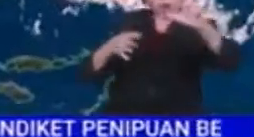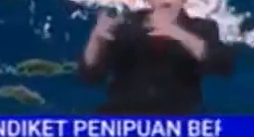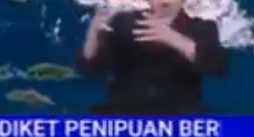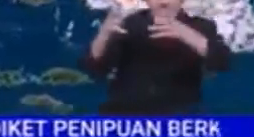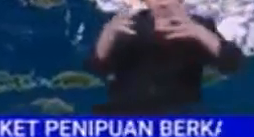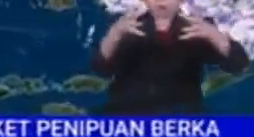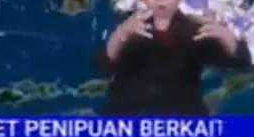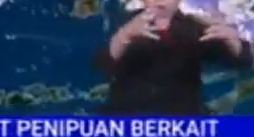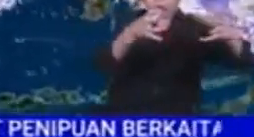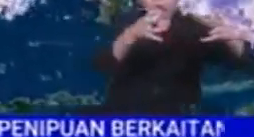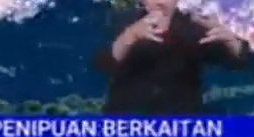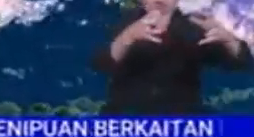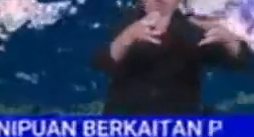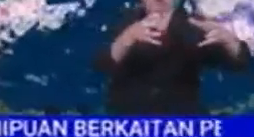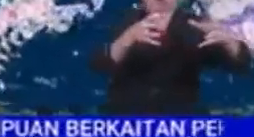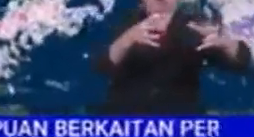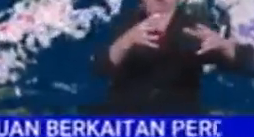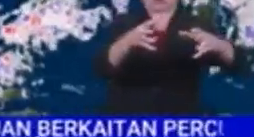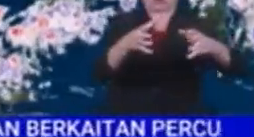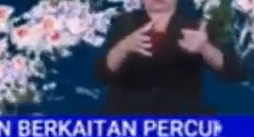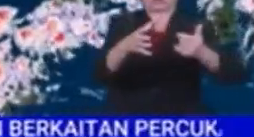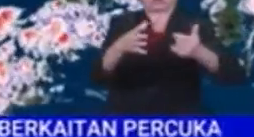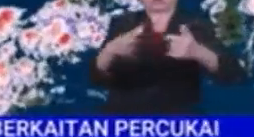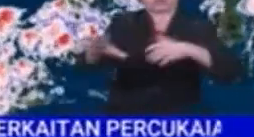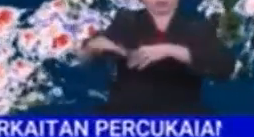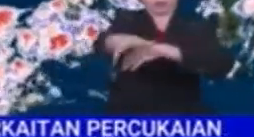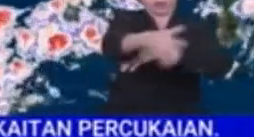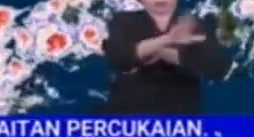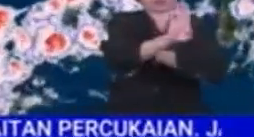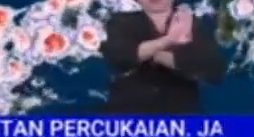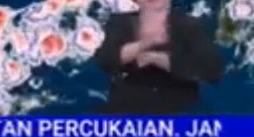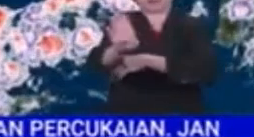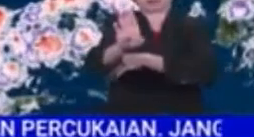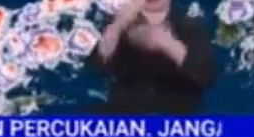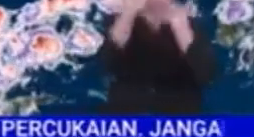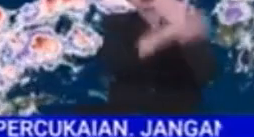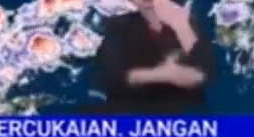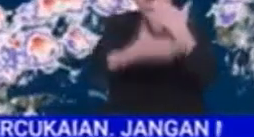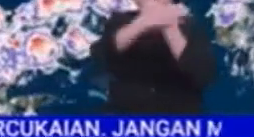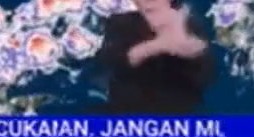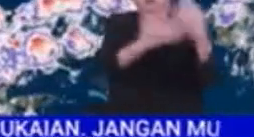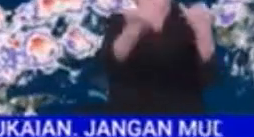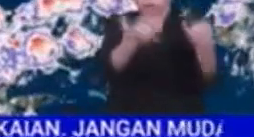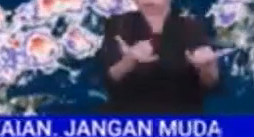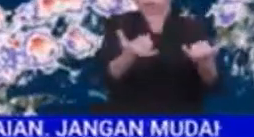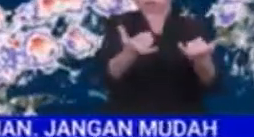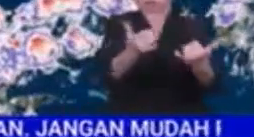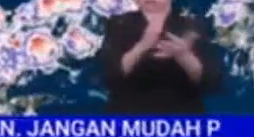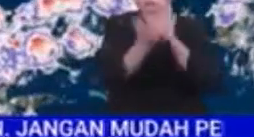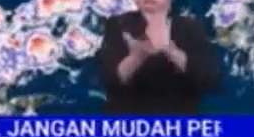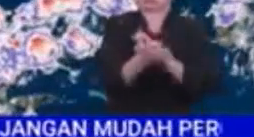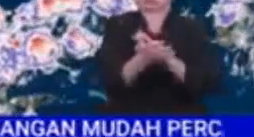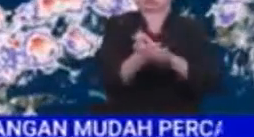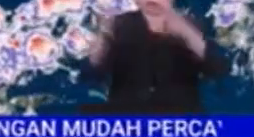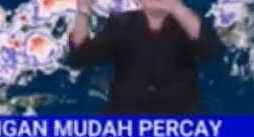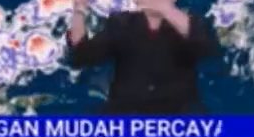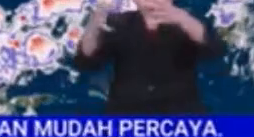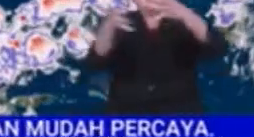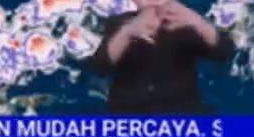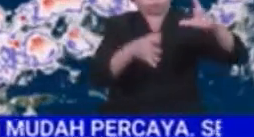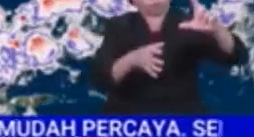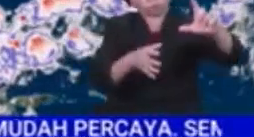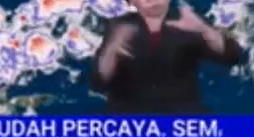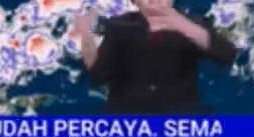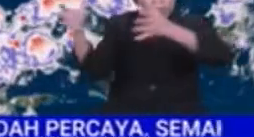di Curup disepanjang bahagian pantai barat Semenanjung pada ketiga ini dimana keadaan kelompok awan tebal